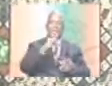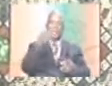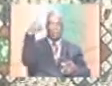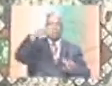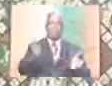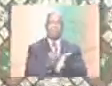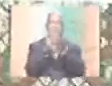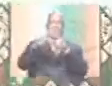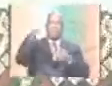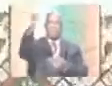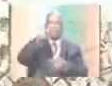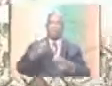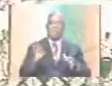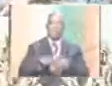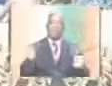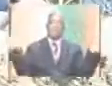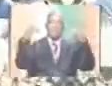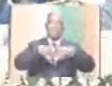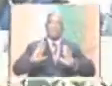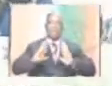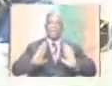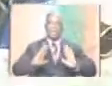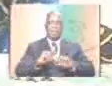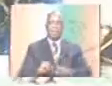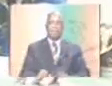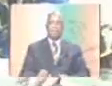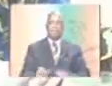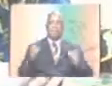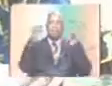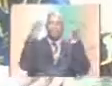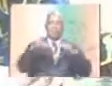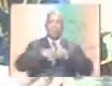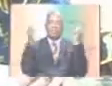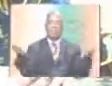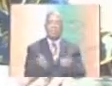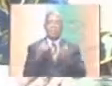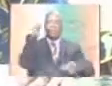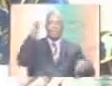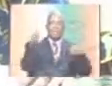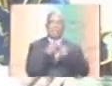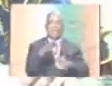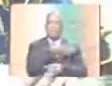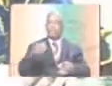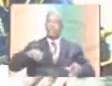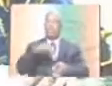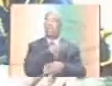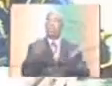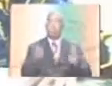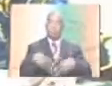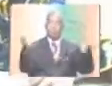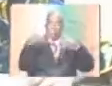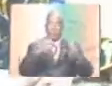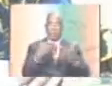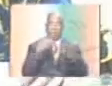à une solution de crise apaisée. De nombreuses associations sœurs nous ont devancés